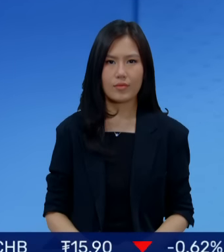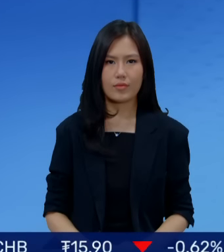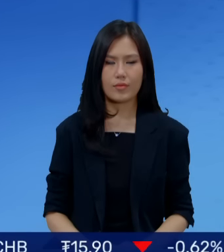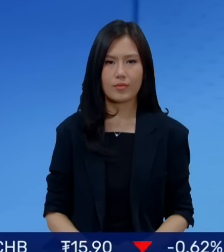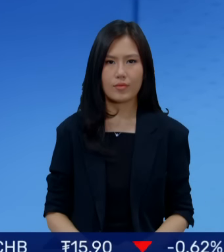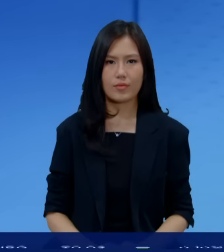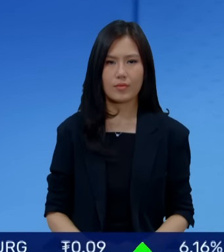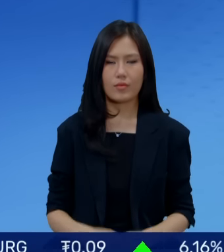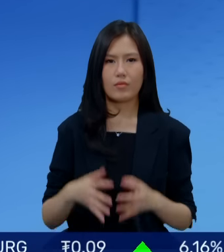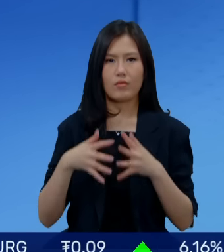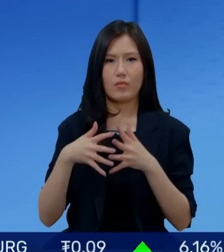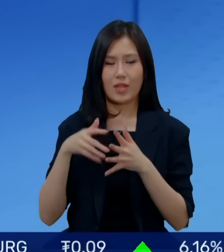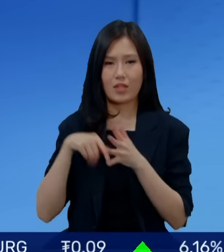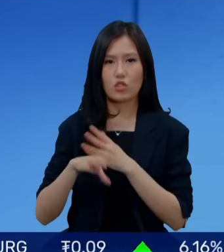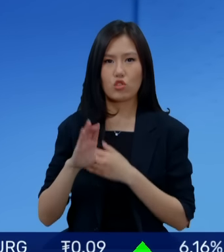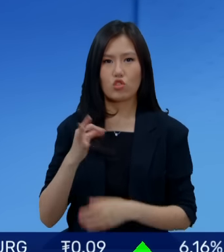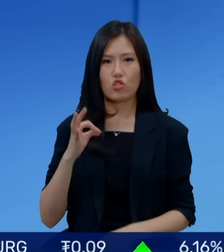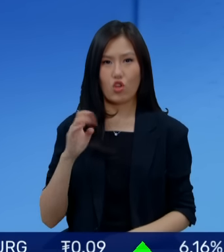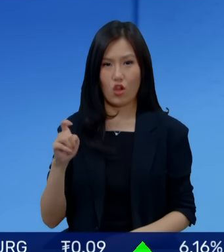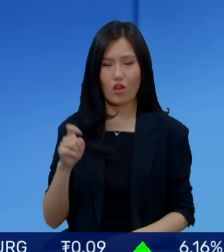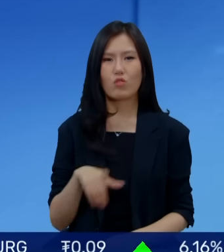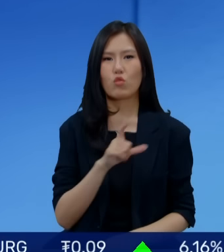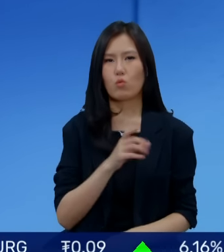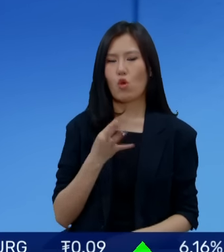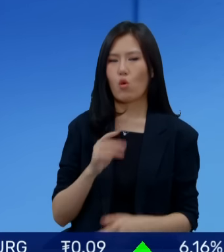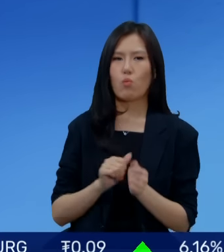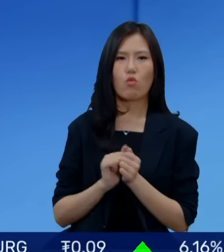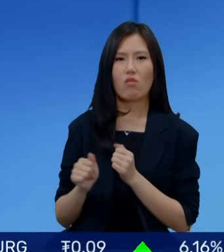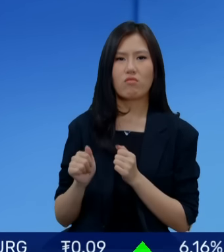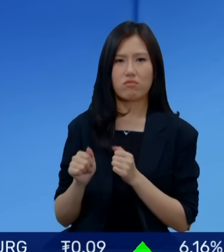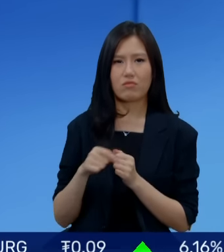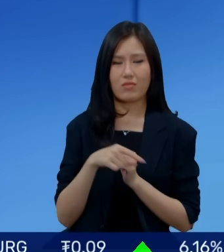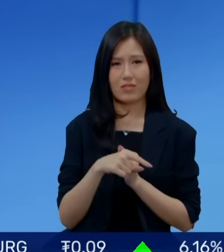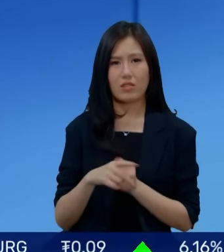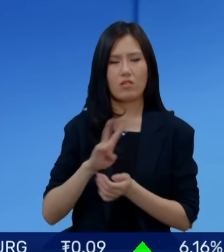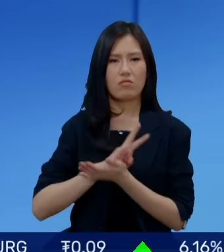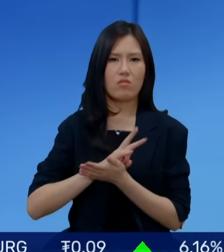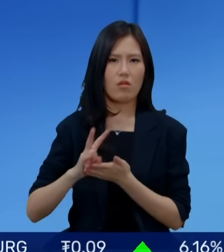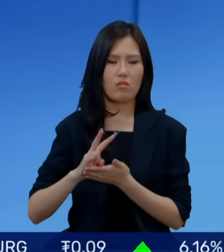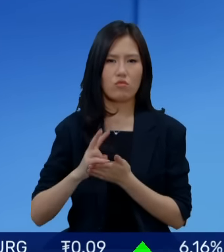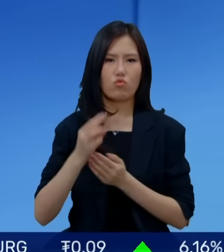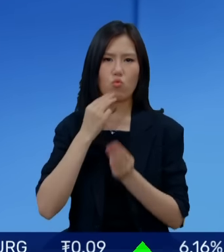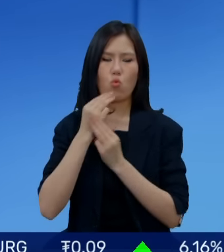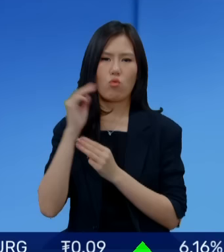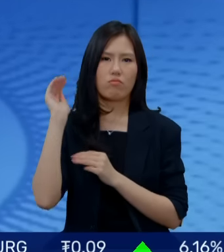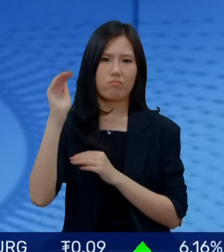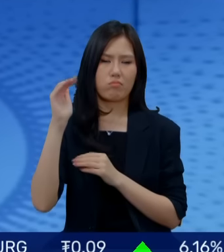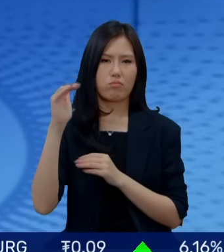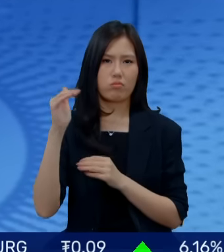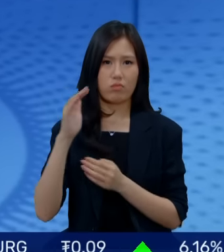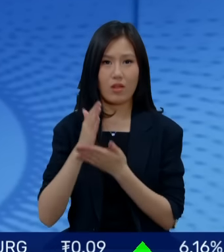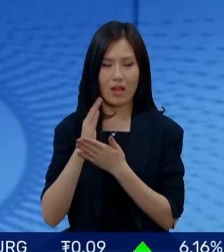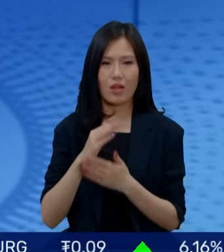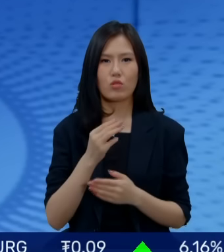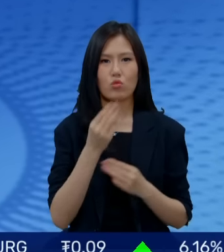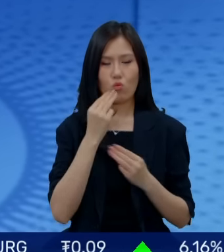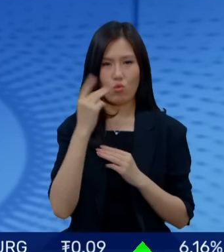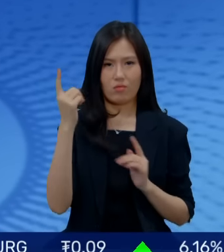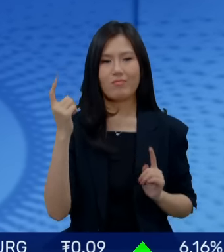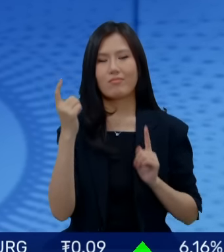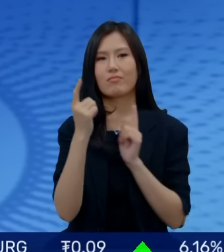Соц өмчлөгчдийн холбоо буюу сөөхийн төлбөрөөр төлдөггүй оршин суугчдад сөөхөөс нэхэмжлэл үүсгэн иргэний шүүхэд ханддаг. Шүүхэд дуудагдсан оршин